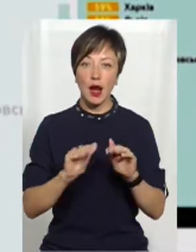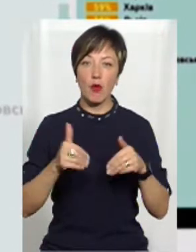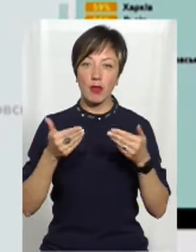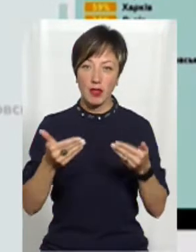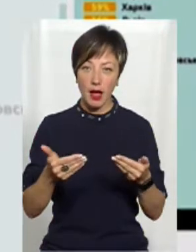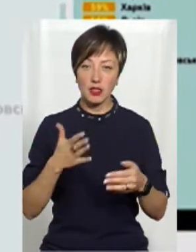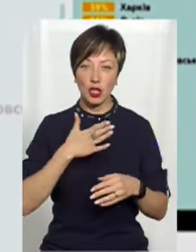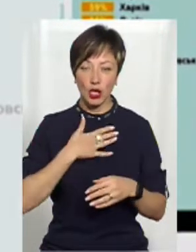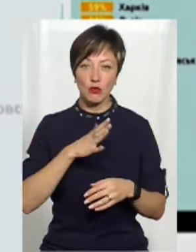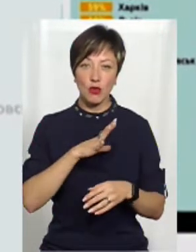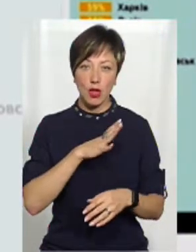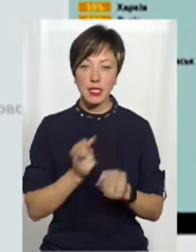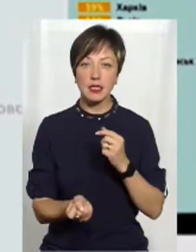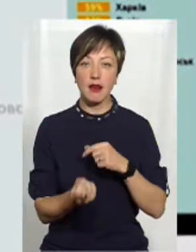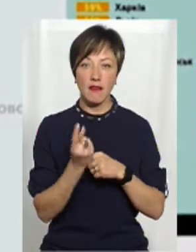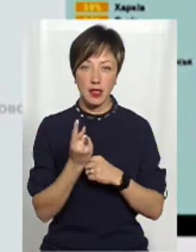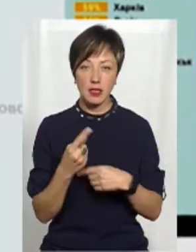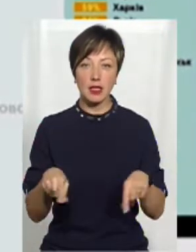рекомендації були, так само з'явилися